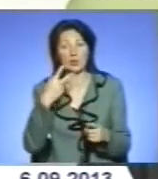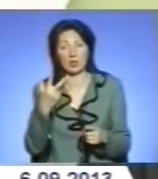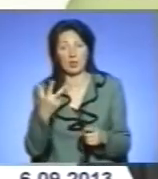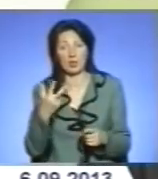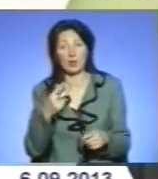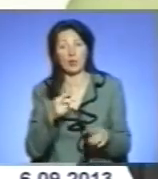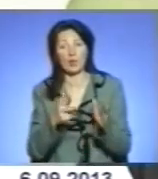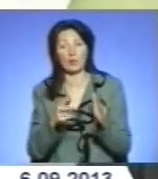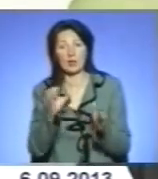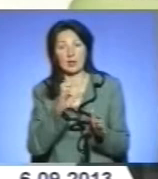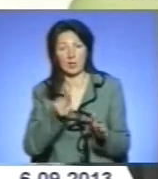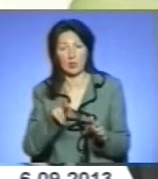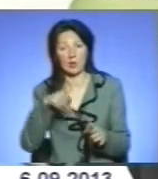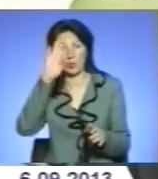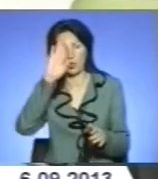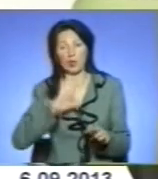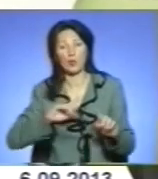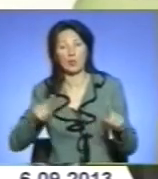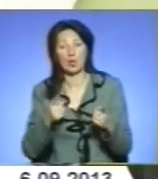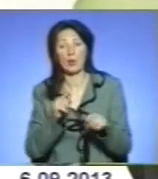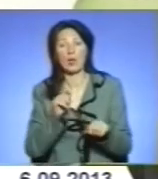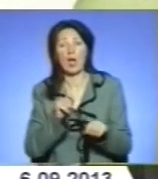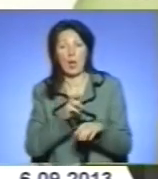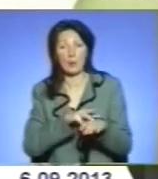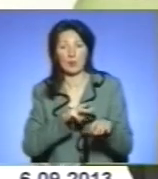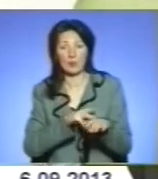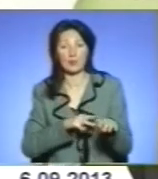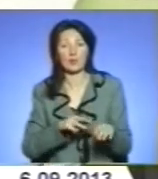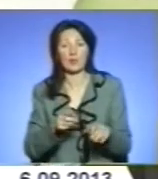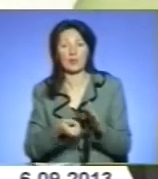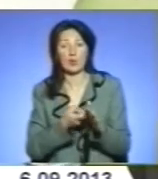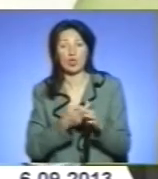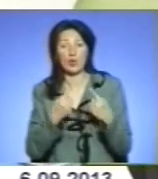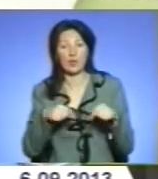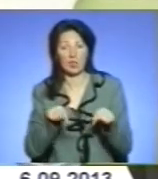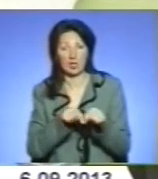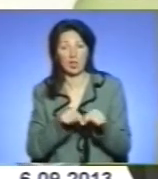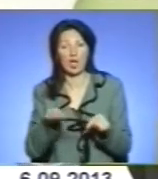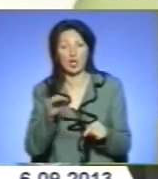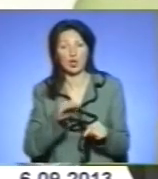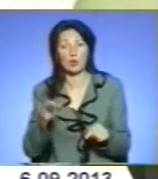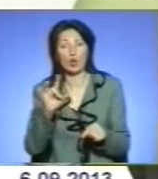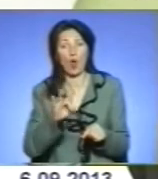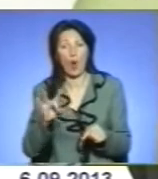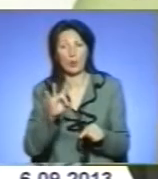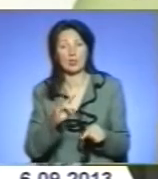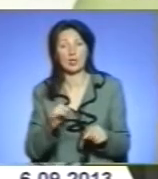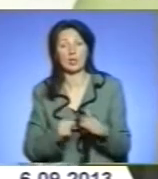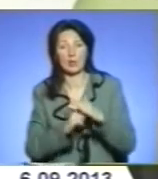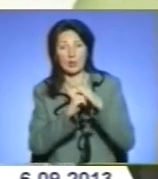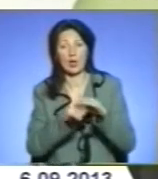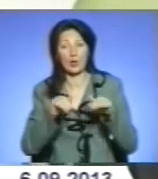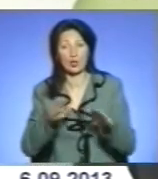23.08-23.25 громадянин К був затриманий інспектором слідчого відділення Бугунського районного відділу МВС України в Житомирській області на підставі постанови